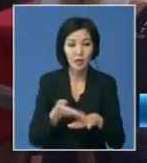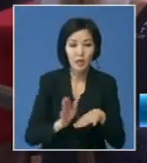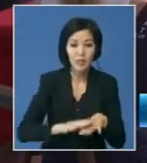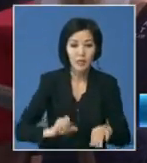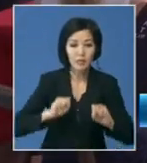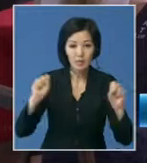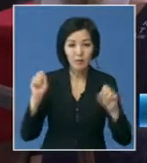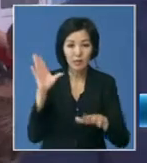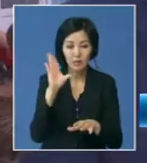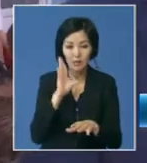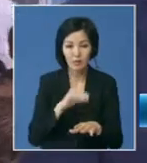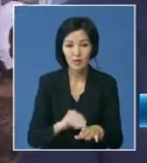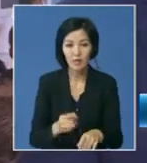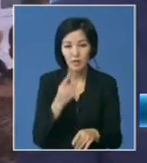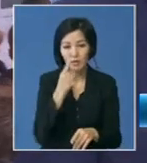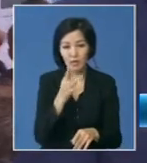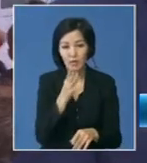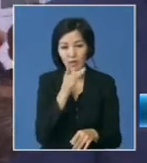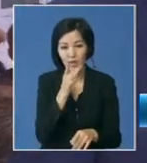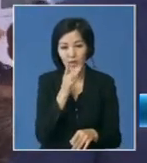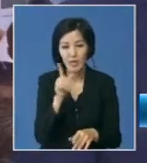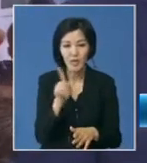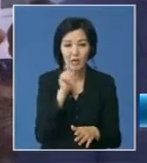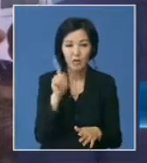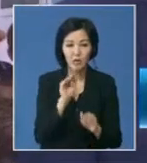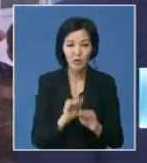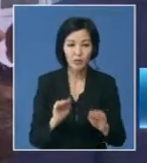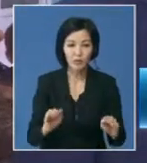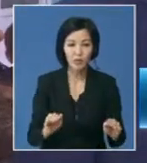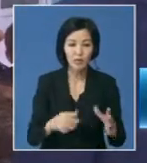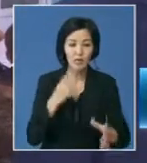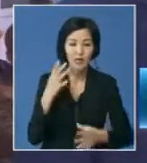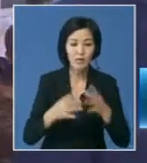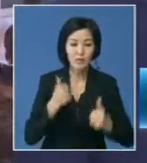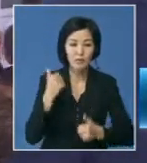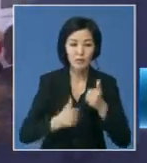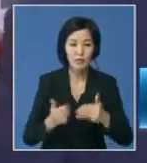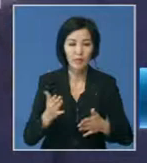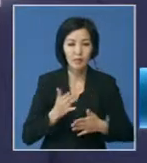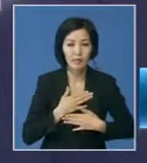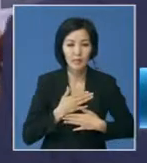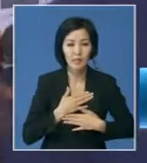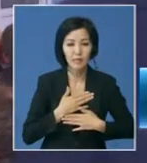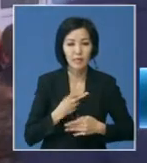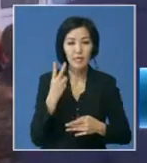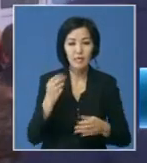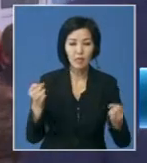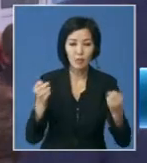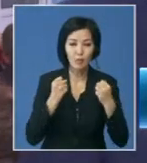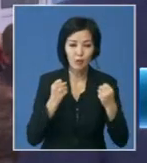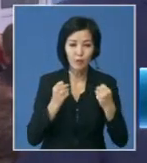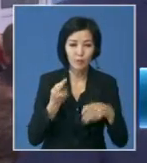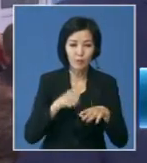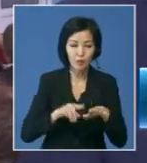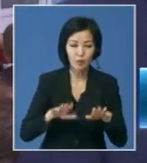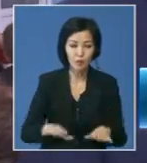келері анық дейді мамандар. Жақын арада жасөспірімдер арасында әлем чемпионатында біздің 2 спортшымыз бірінші